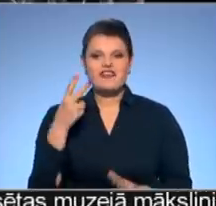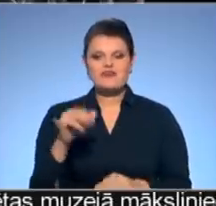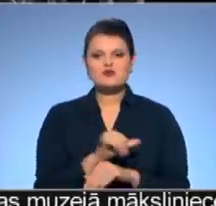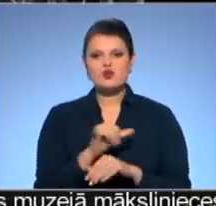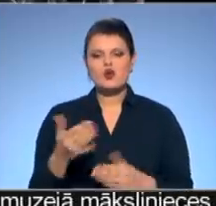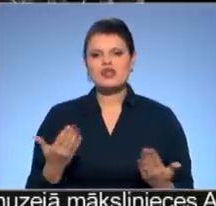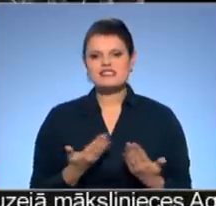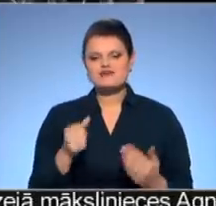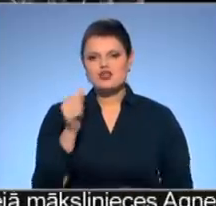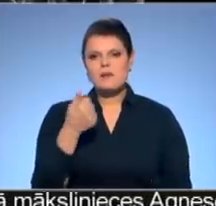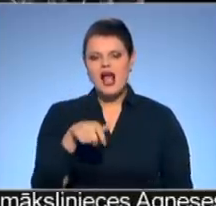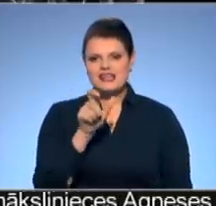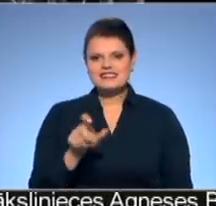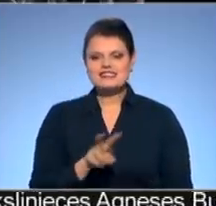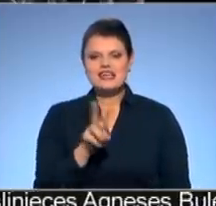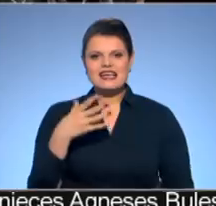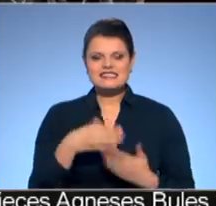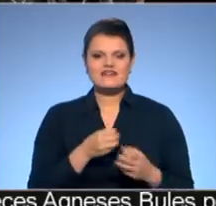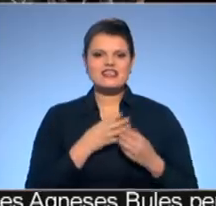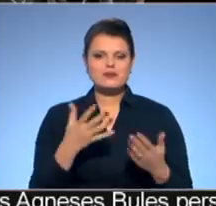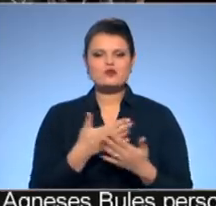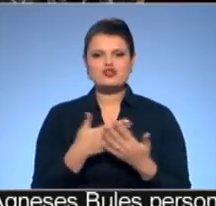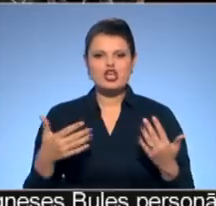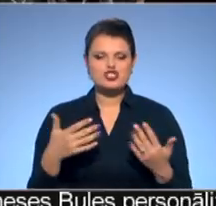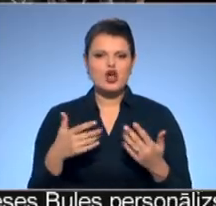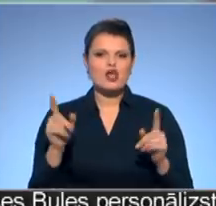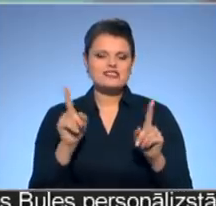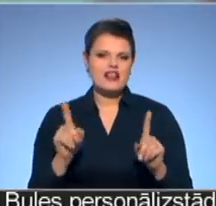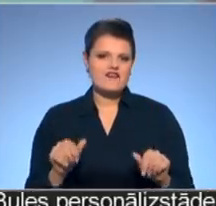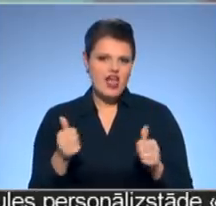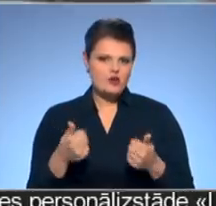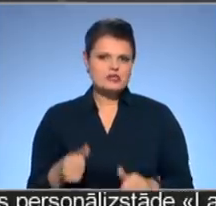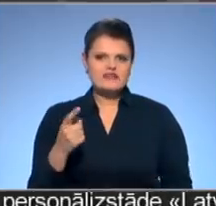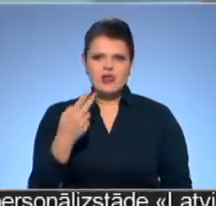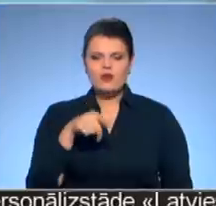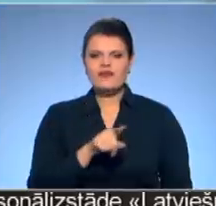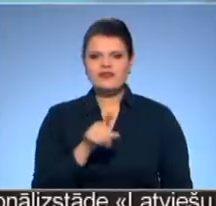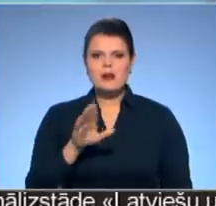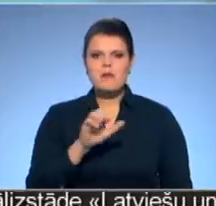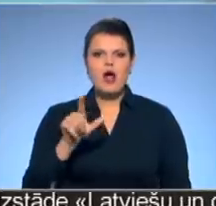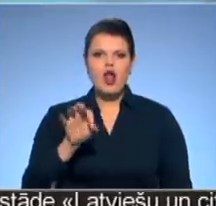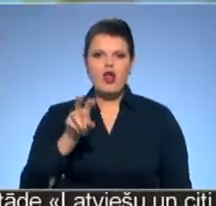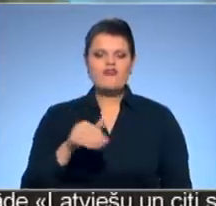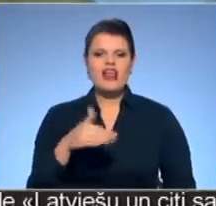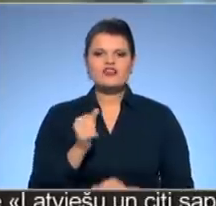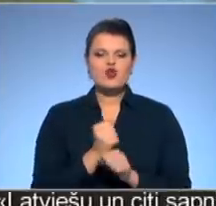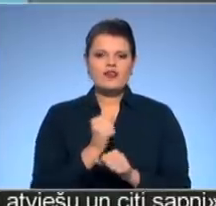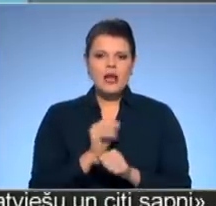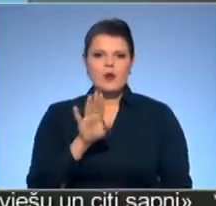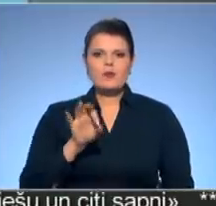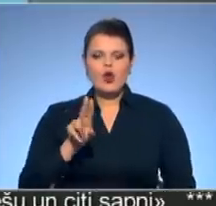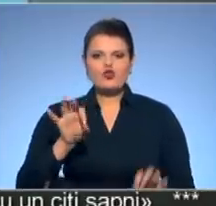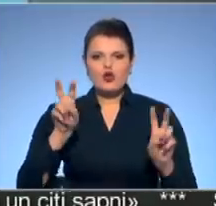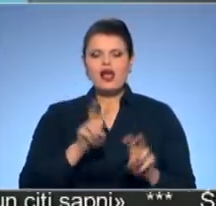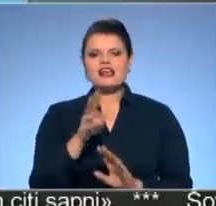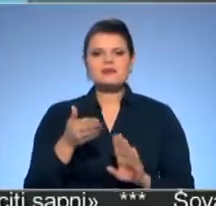Ņujorkā dzīvojošas mākslinieces, kuras ir sevi izpauduši dažādos akcentos. Viena no tām ir Rena Barlova ar video darbu Mono, kas pirms